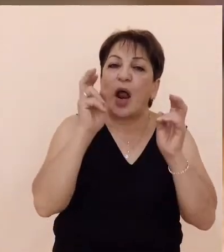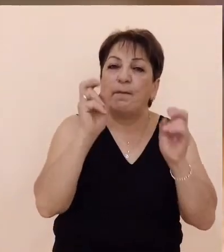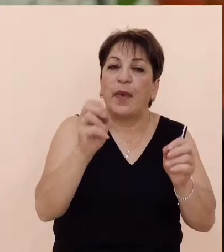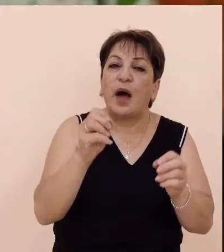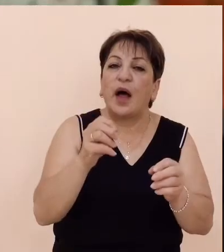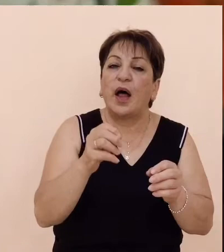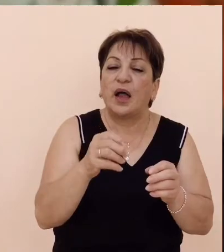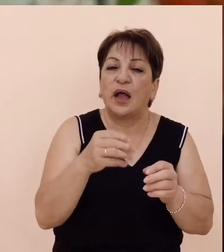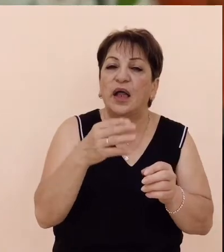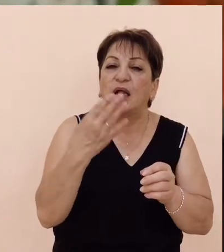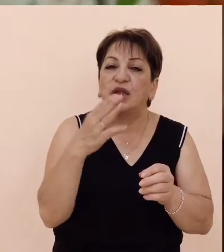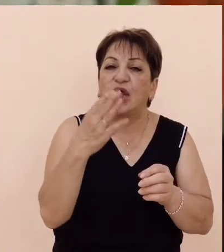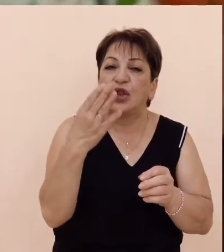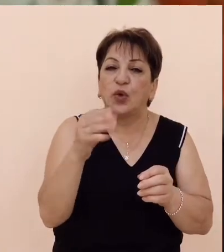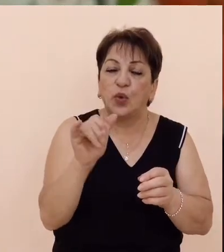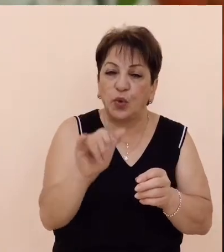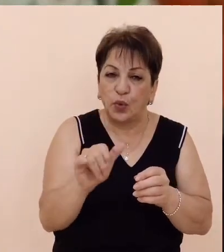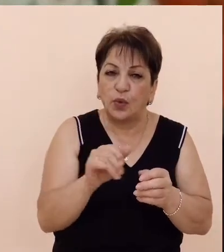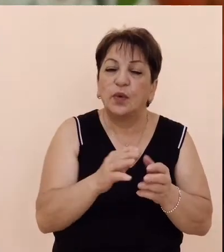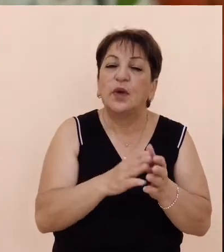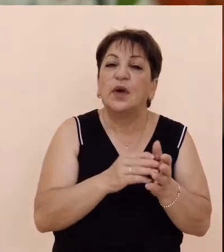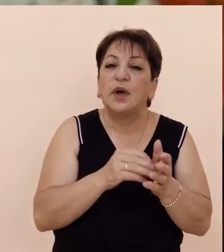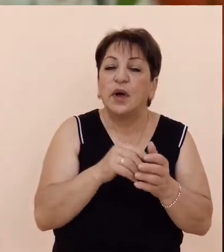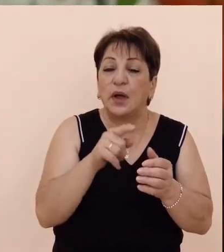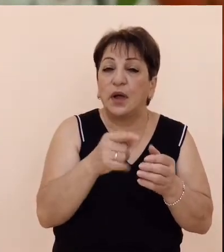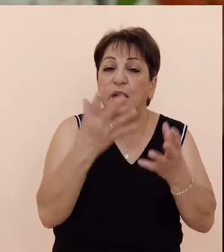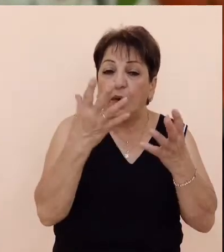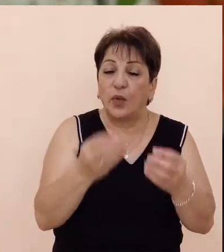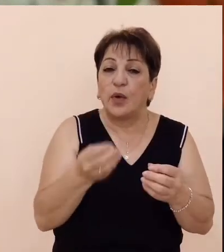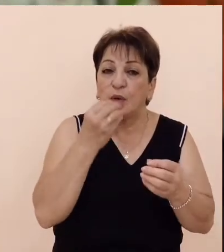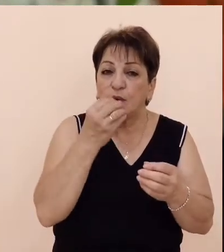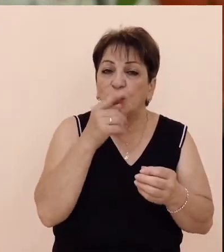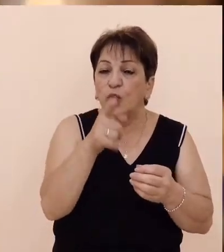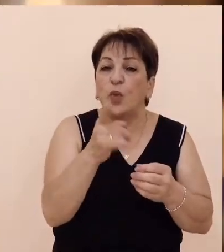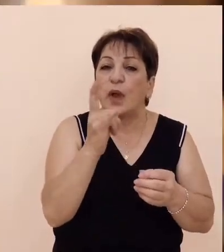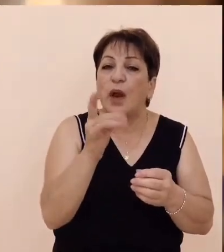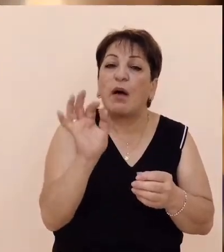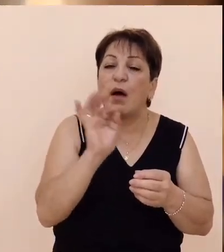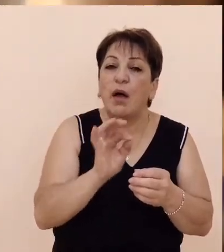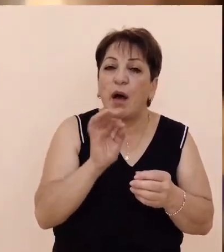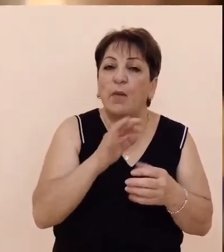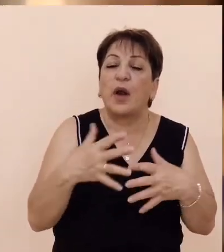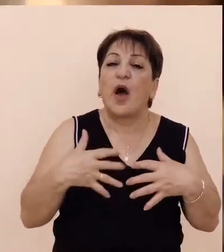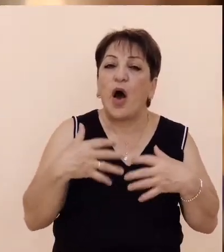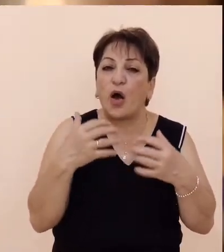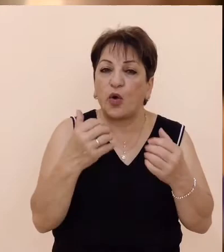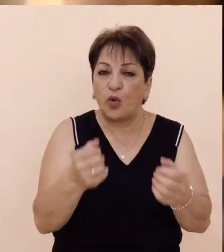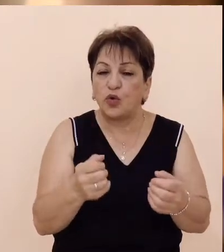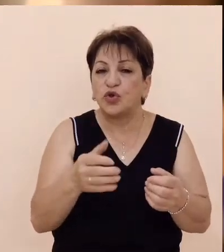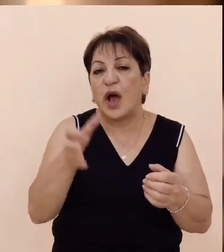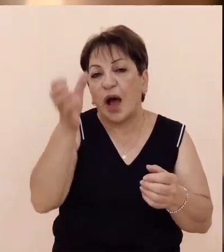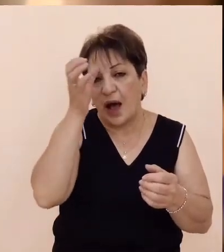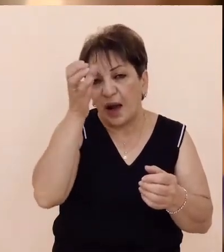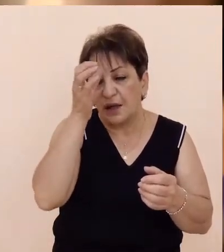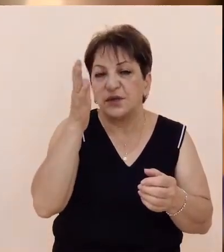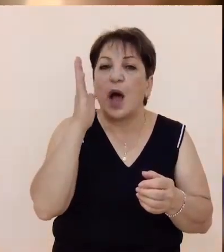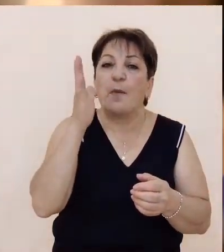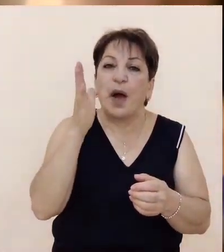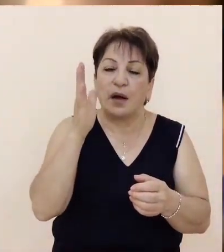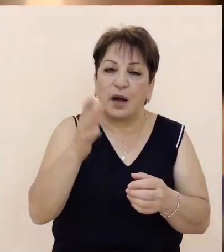3։ Այն օրինակներից է, երբ ձեր հիմիկվա սնունդը ապահում է ձեր երեխայի ոչ միայն առողջ, փաստորեն նաև խելացի